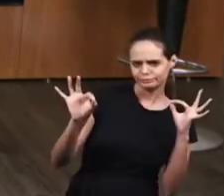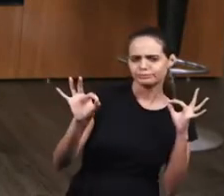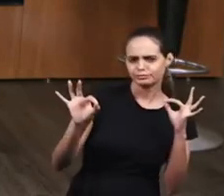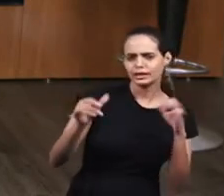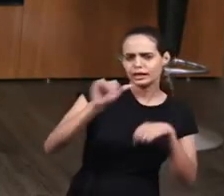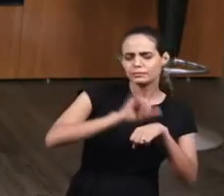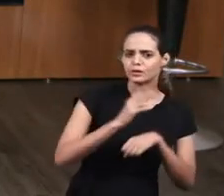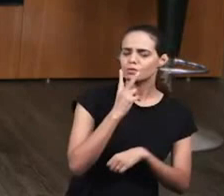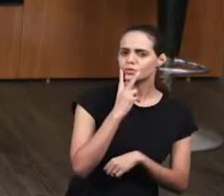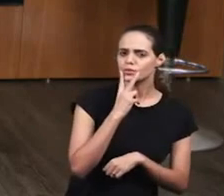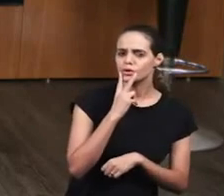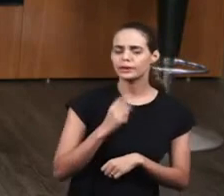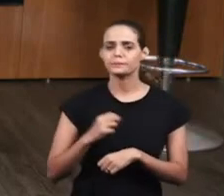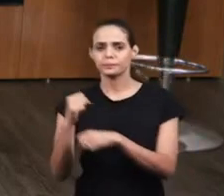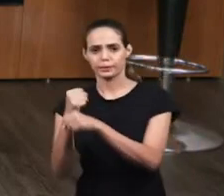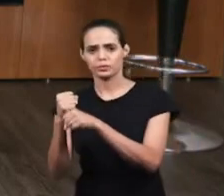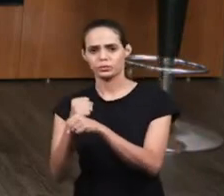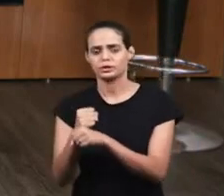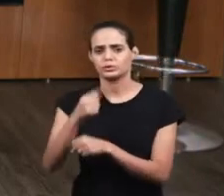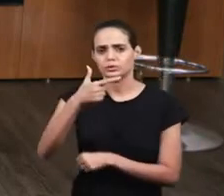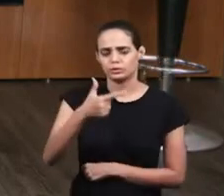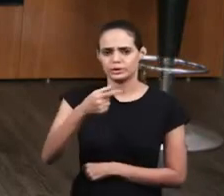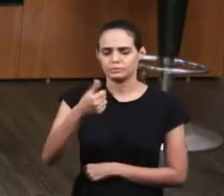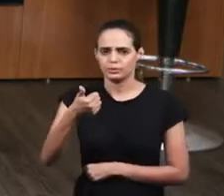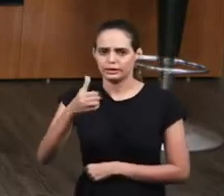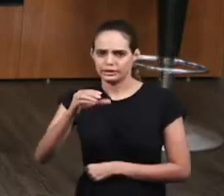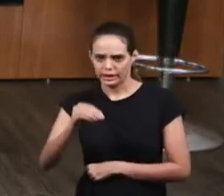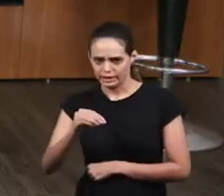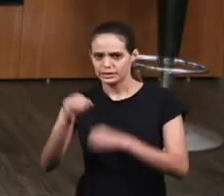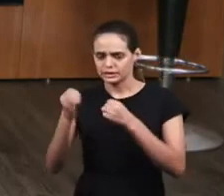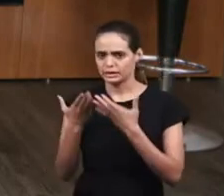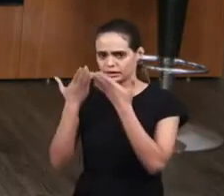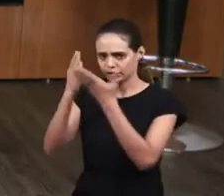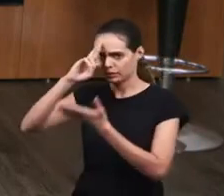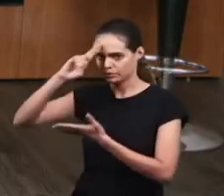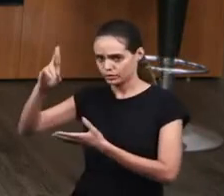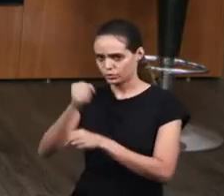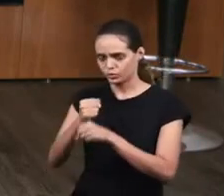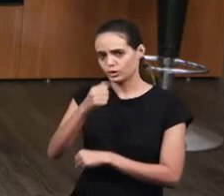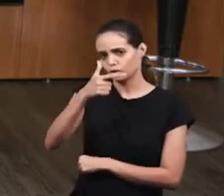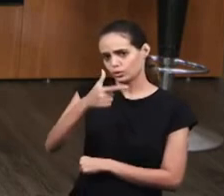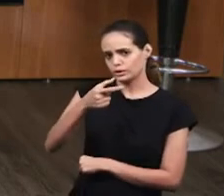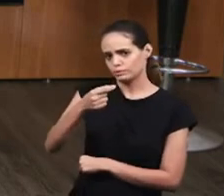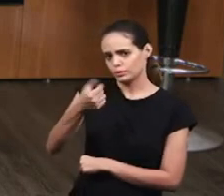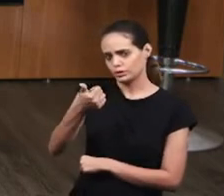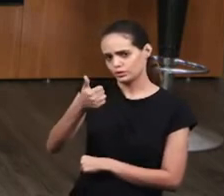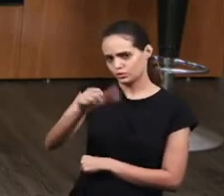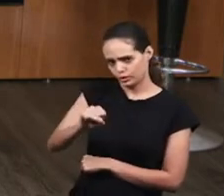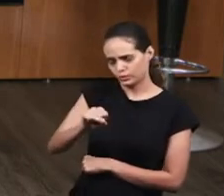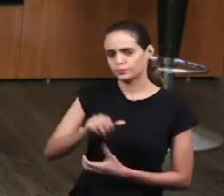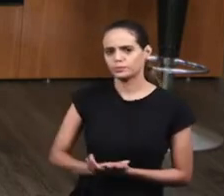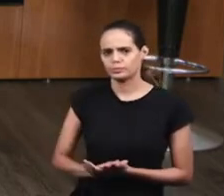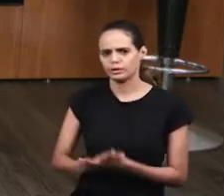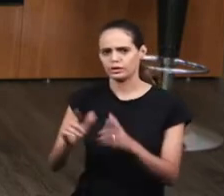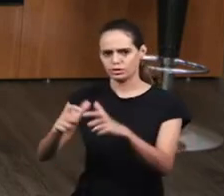von Linhares im Jahr 2010 erworben. 2018 wurde es eingeweiht. Mit